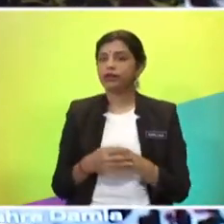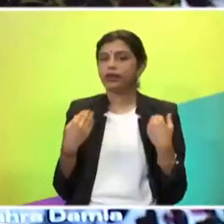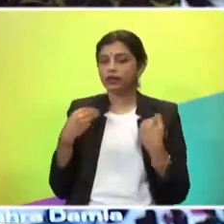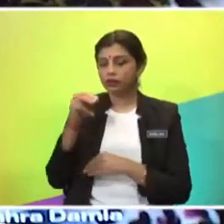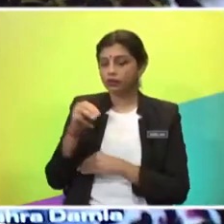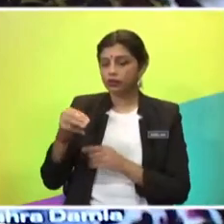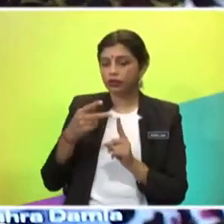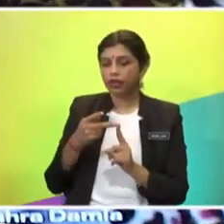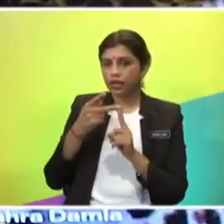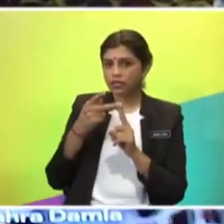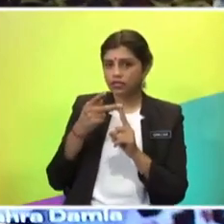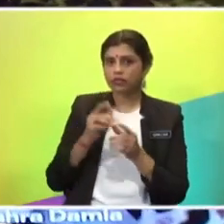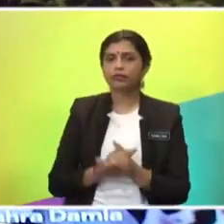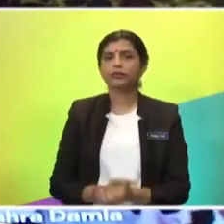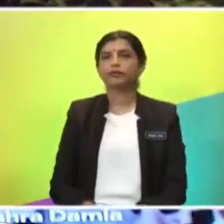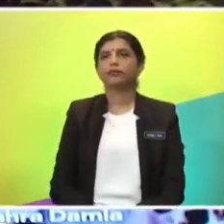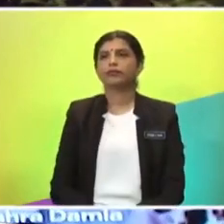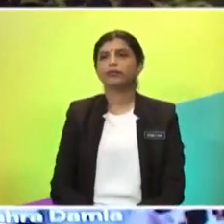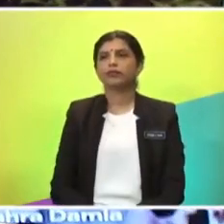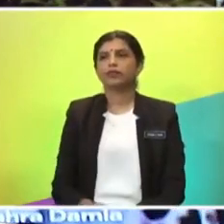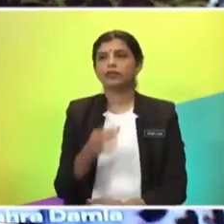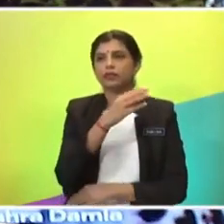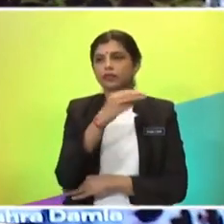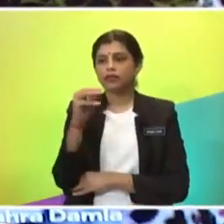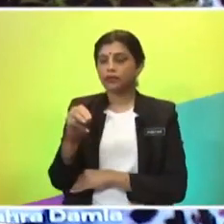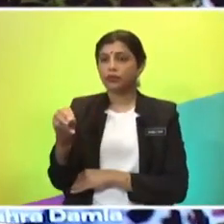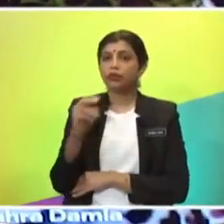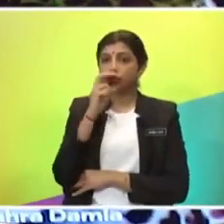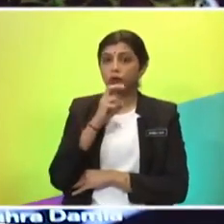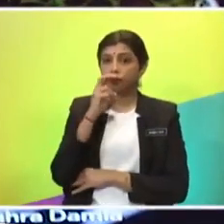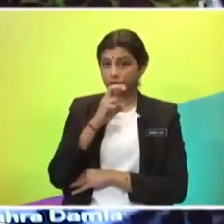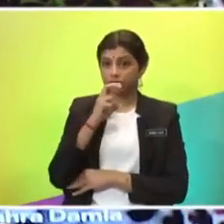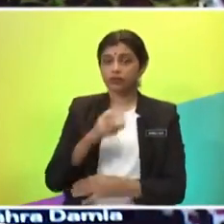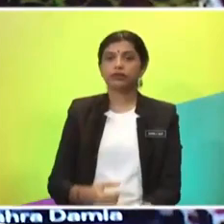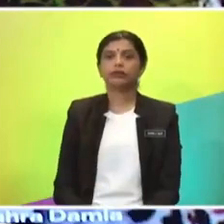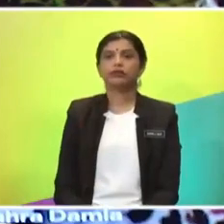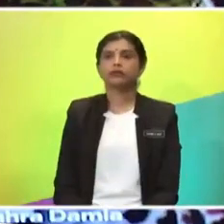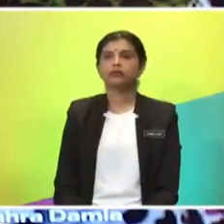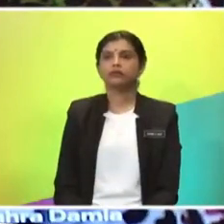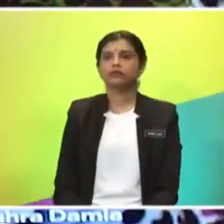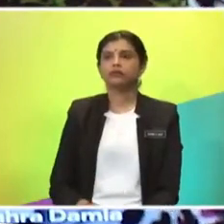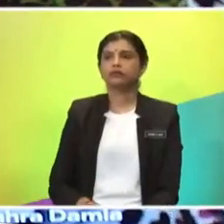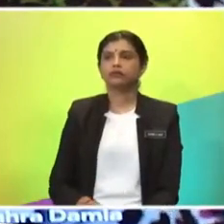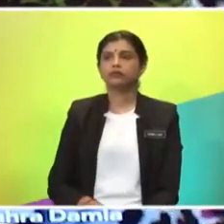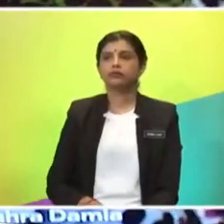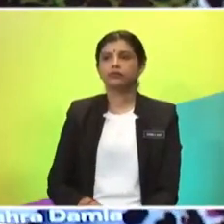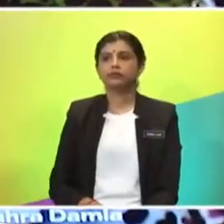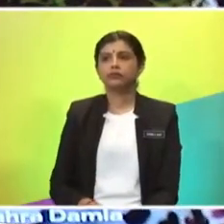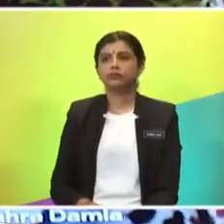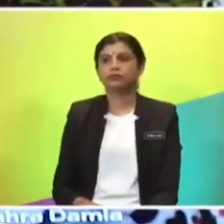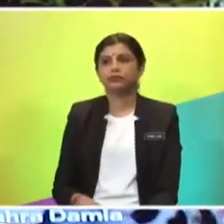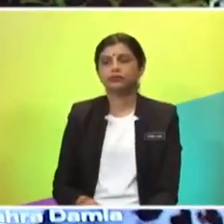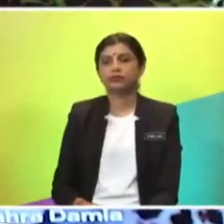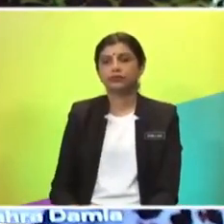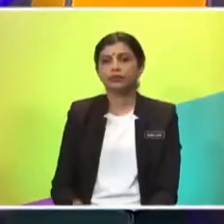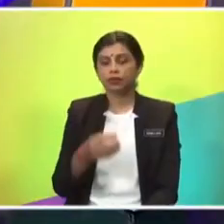khas dan juga ada yang daripada mungkin murid-murid biasa ataupun kita kata sebagai perdana. Mungkin cikgu boleh kongsikan cikgu